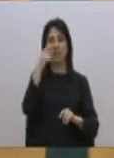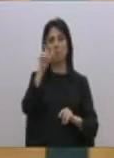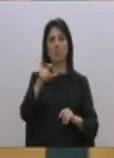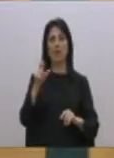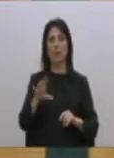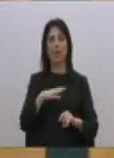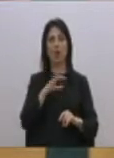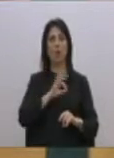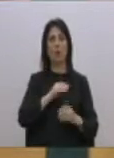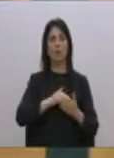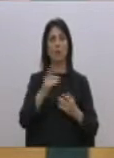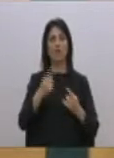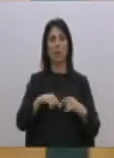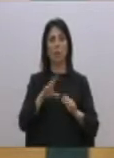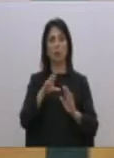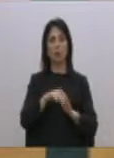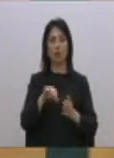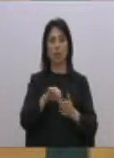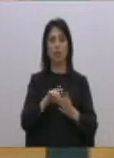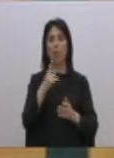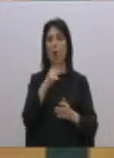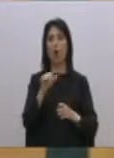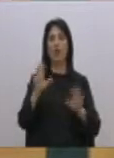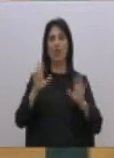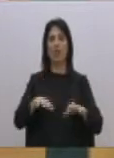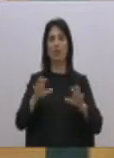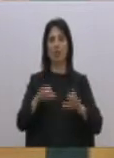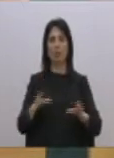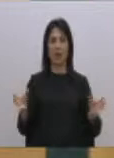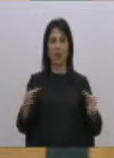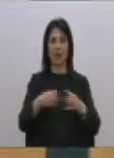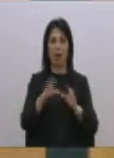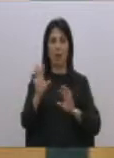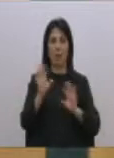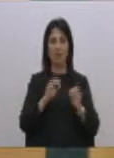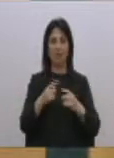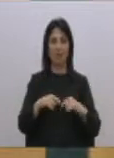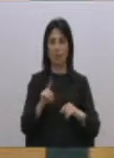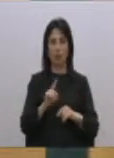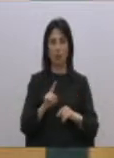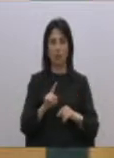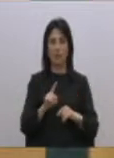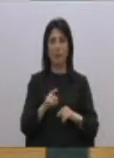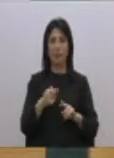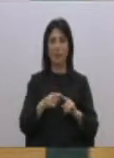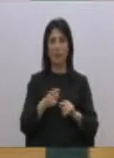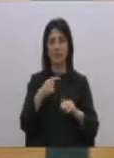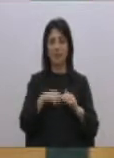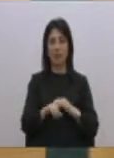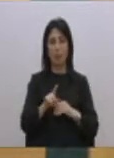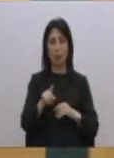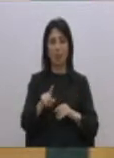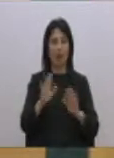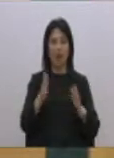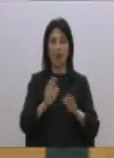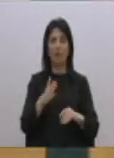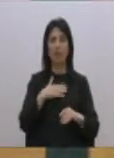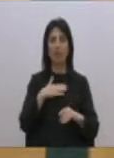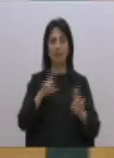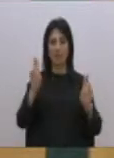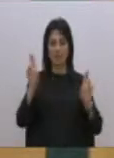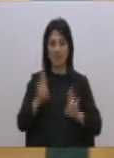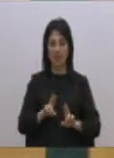იყვნენ იუსტიციის უმაღლეს საბჭოში წარმოდგენილი და მხოლოდ თავმჯდომარეები დაკომპლექტეს საბჭო. Და იმის გამო, რომ ეს არ მოხდეს, ჩვენ ეს